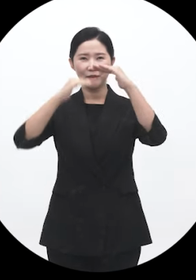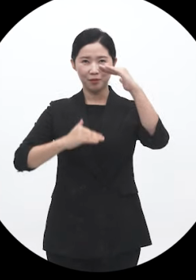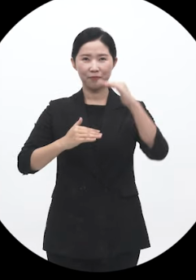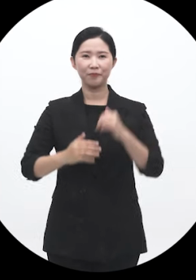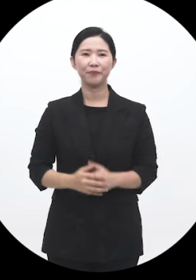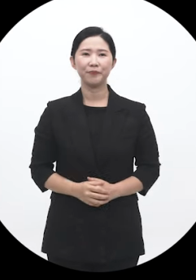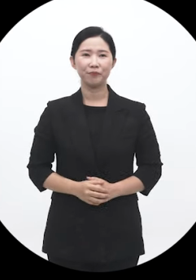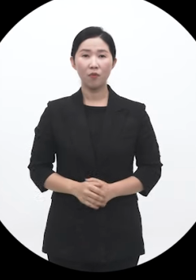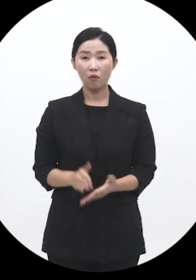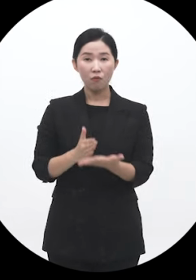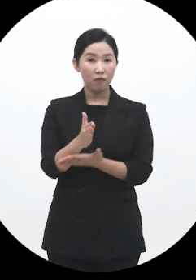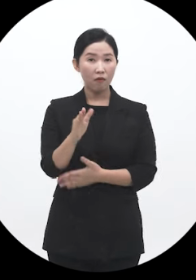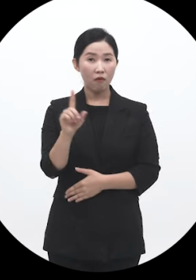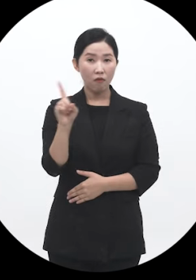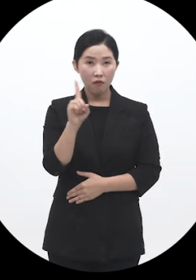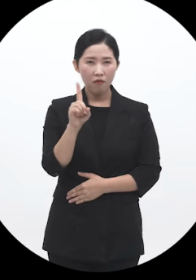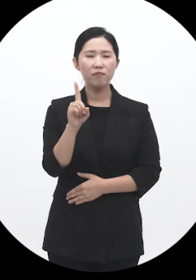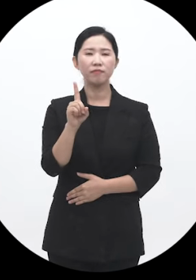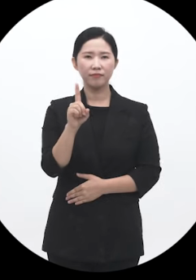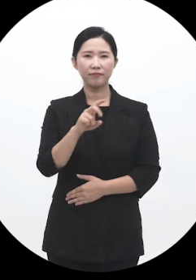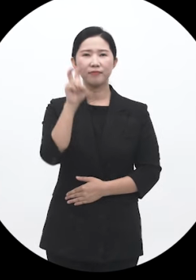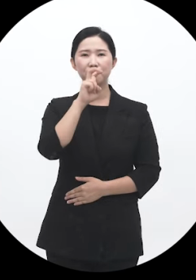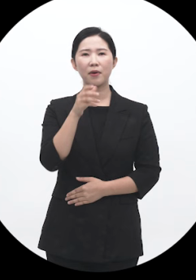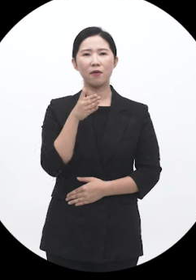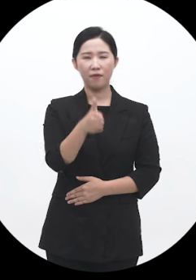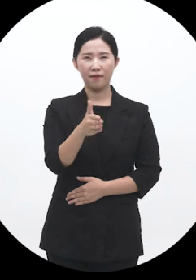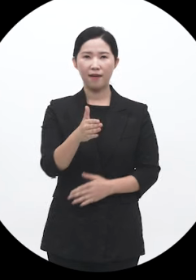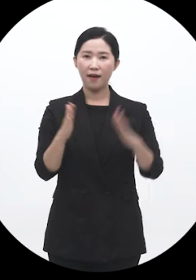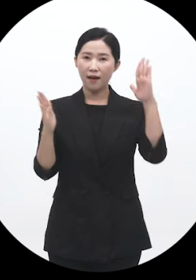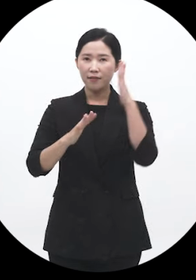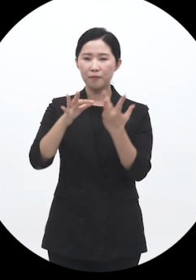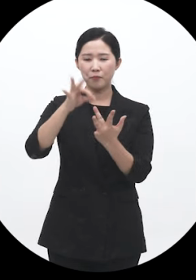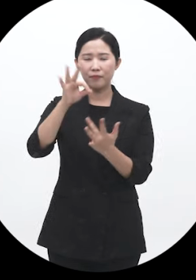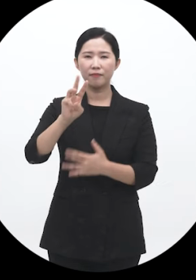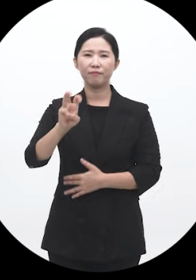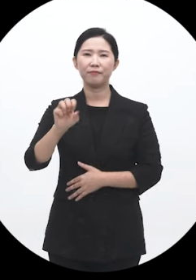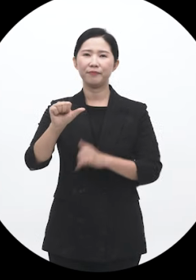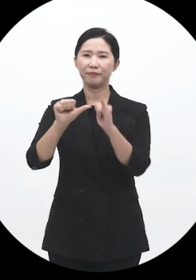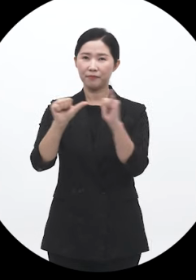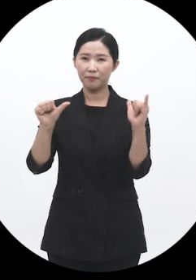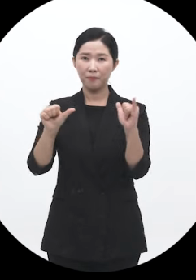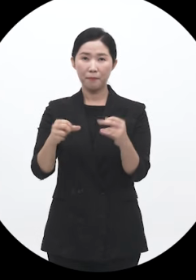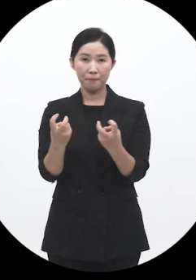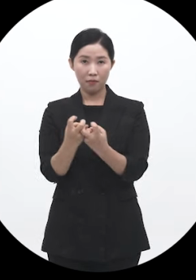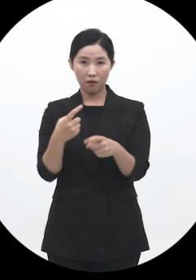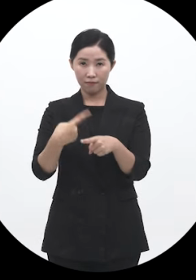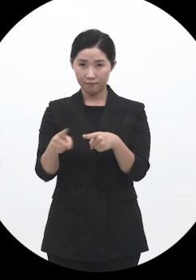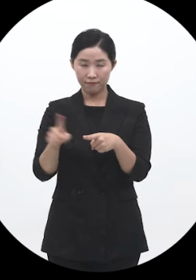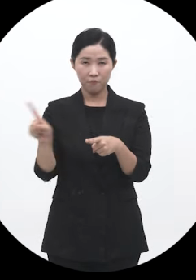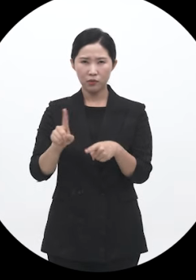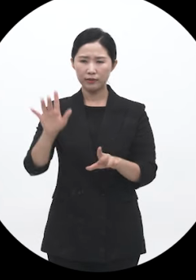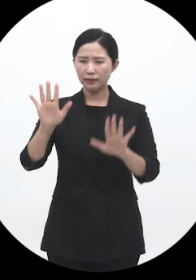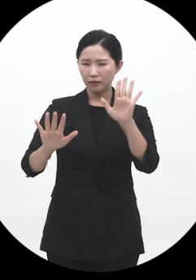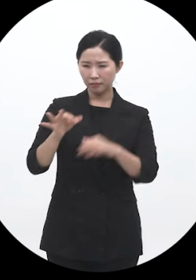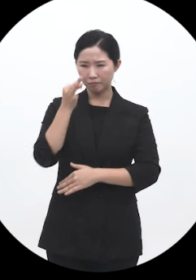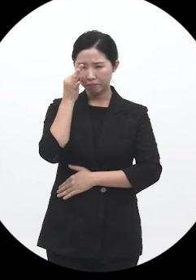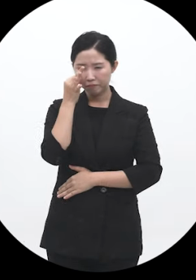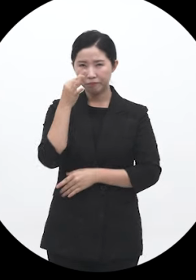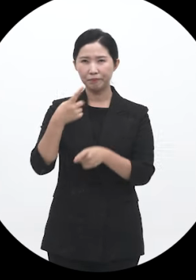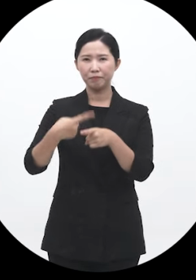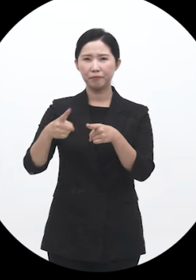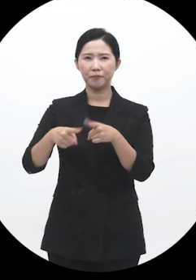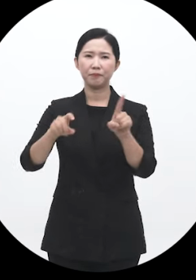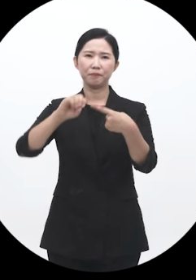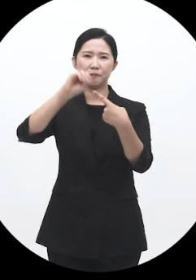단위는 음악과이고 35명을 선발합니다. 전형 방법은 실기 100%이며 수능